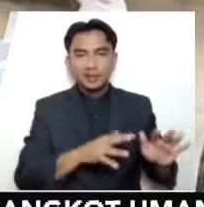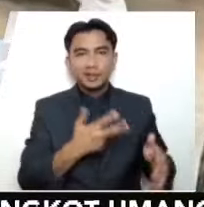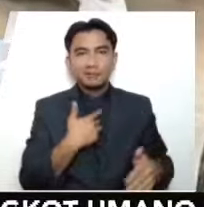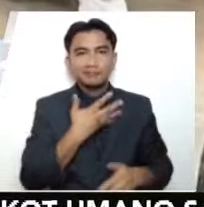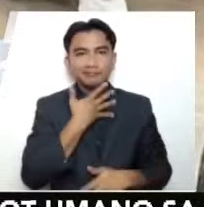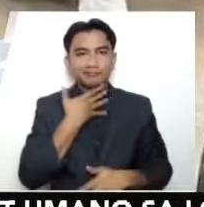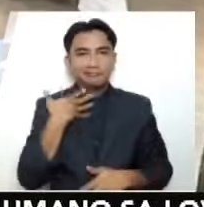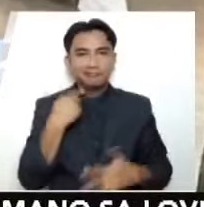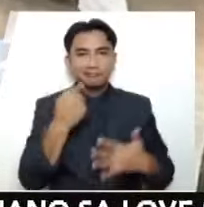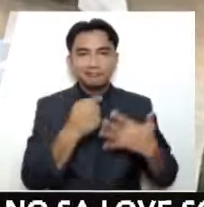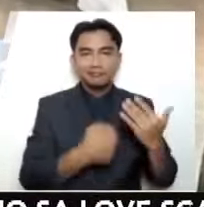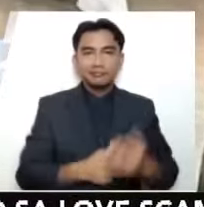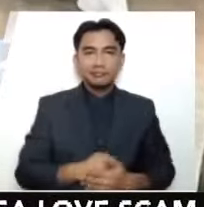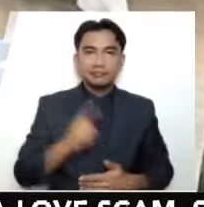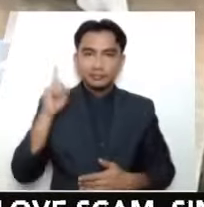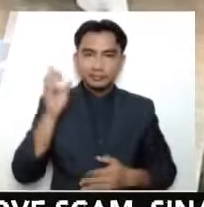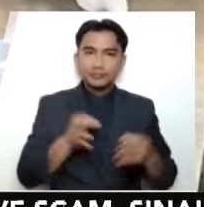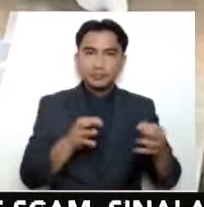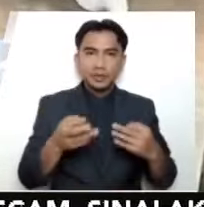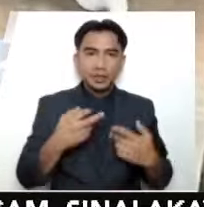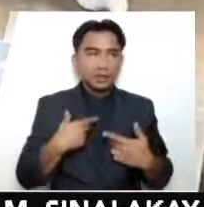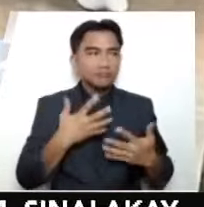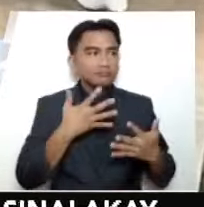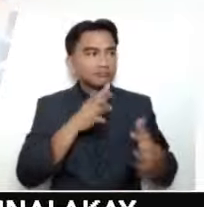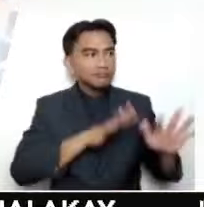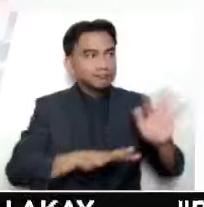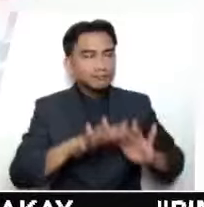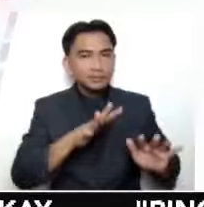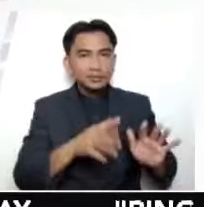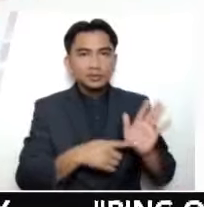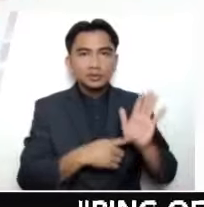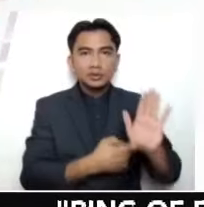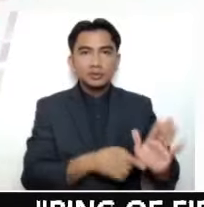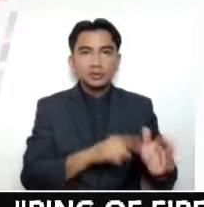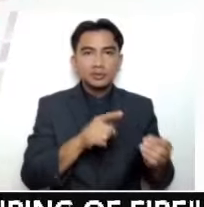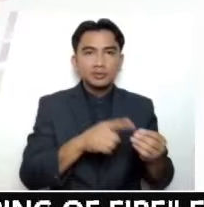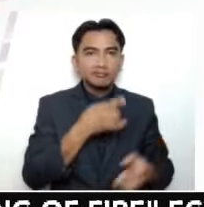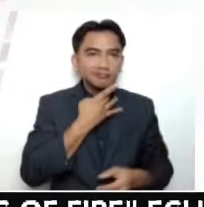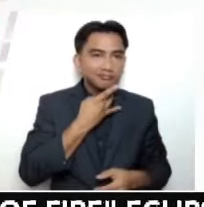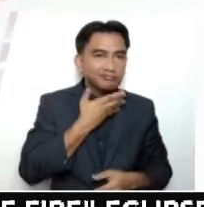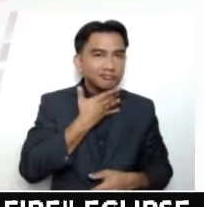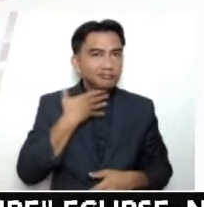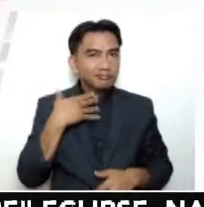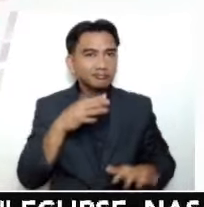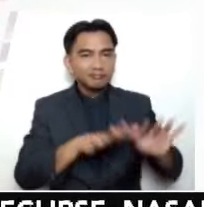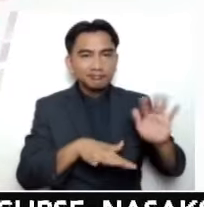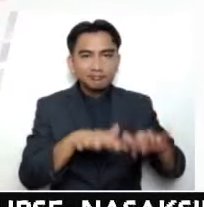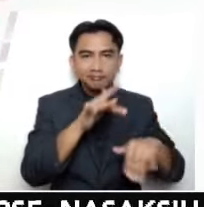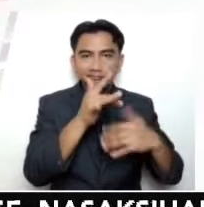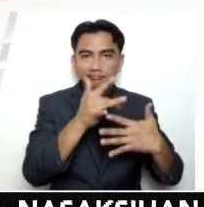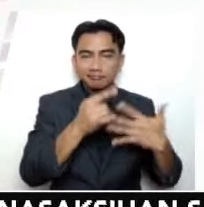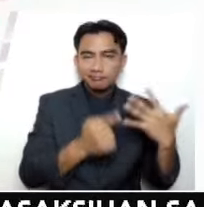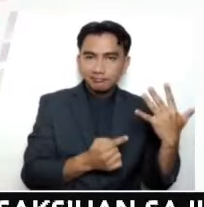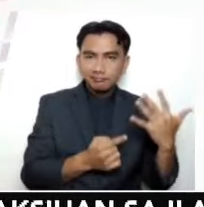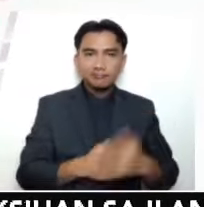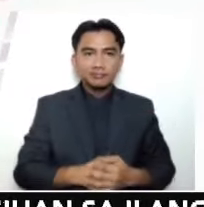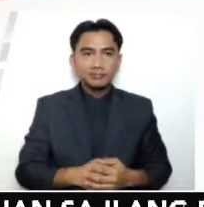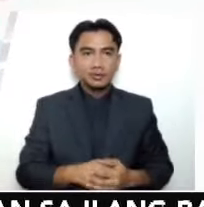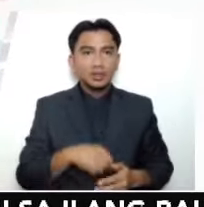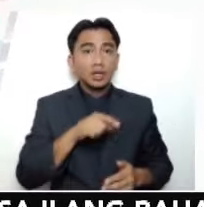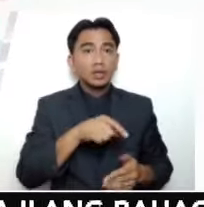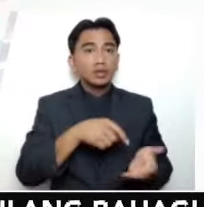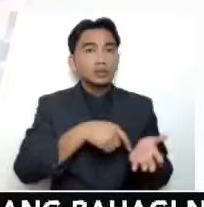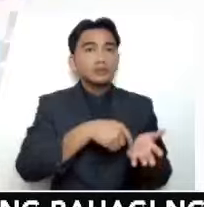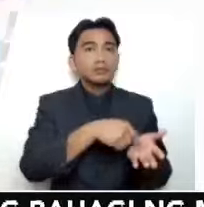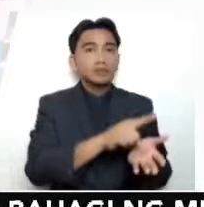activities with these minor victims. Inamin mismo itong suspect na bawat galaw niya sa mga bata ay binabayaran niya ng 300 up